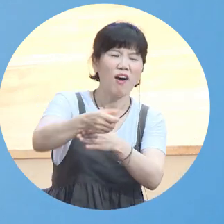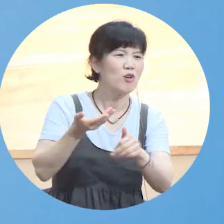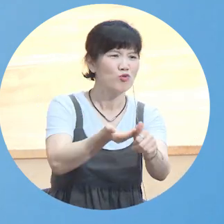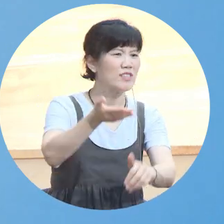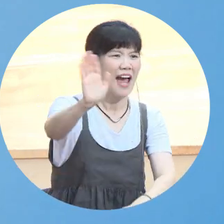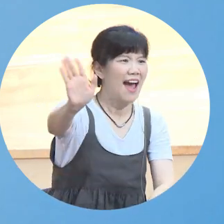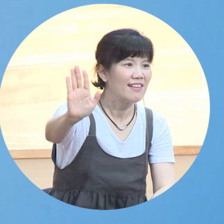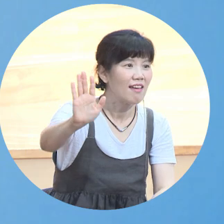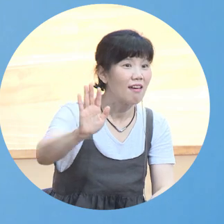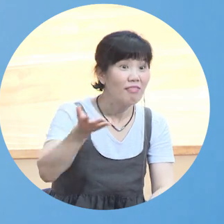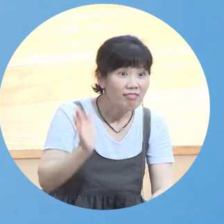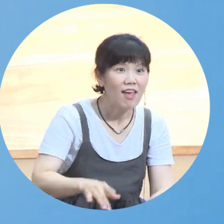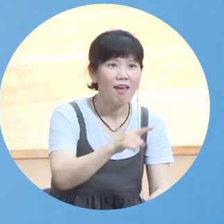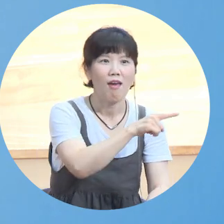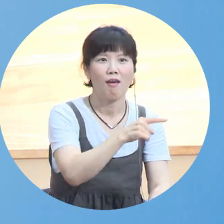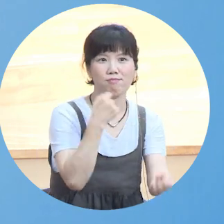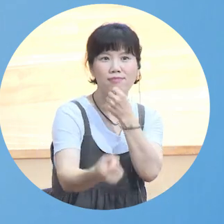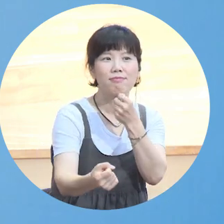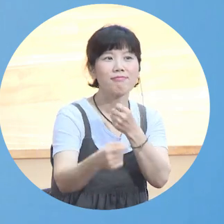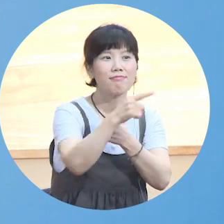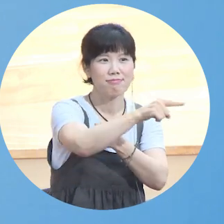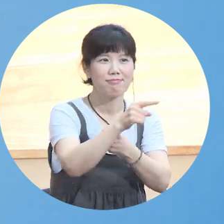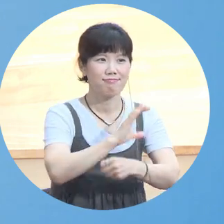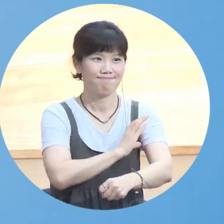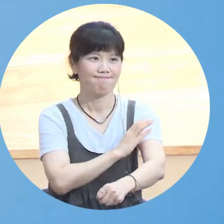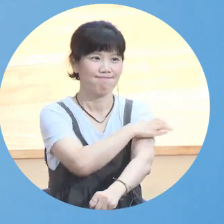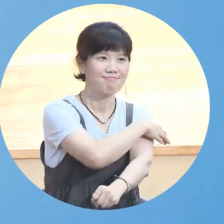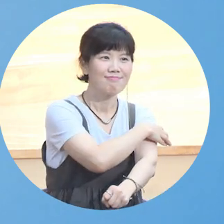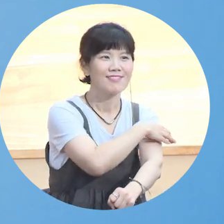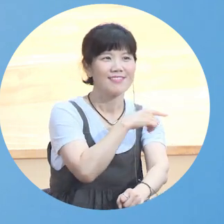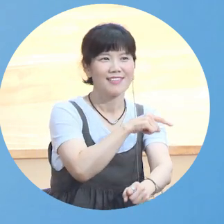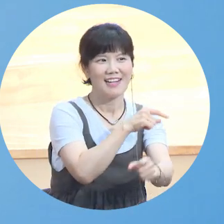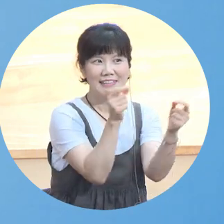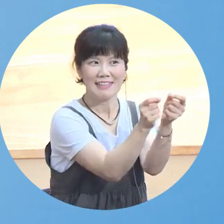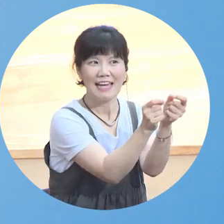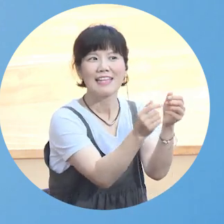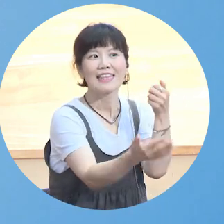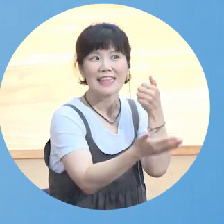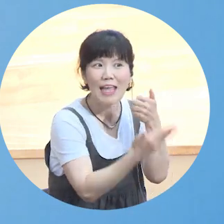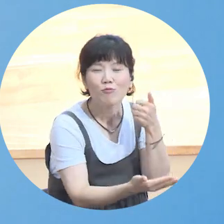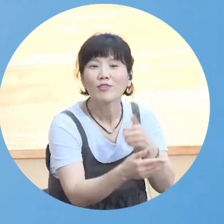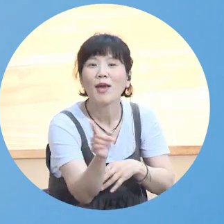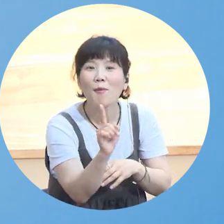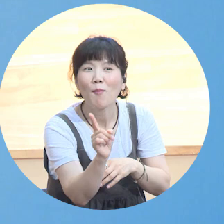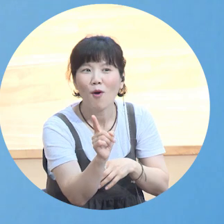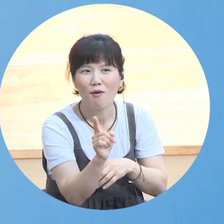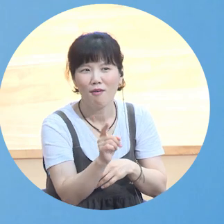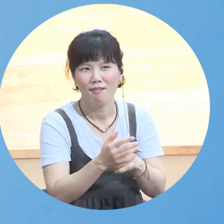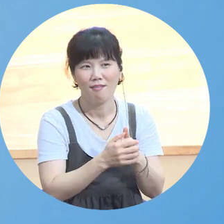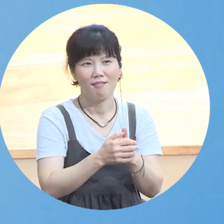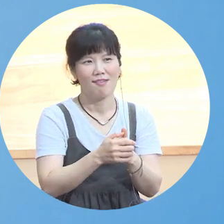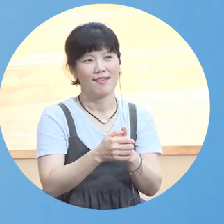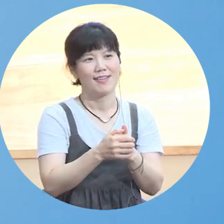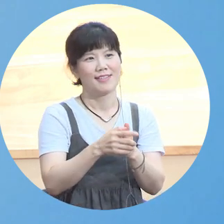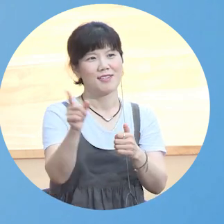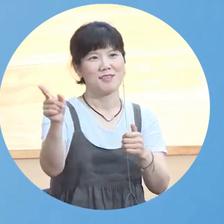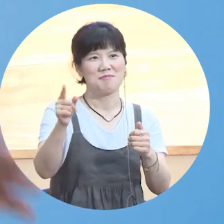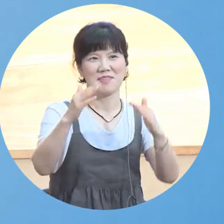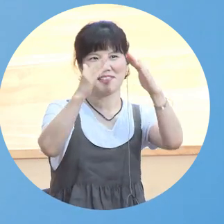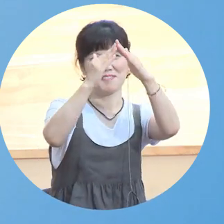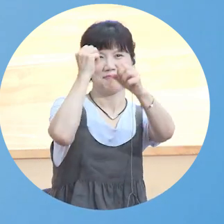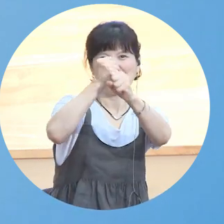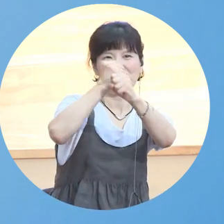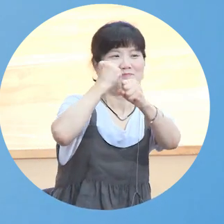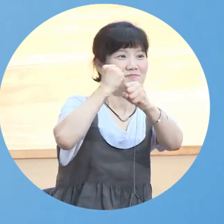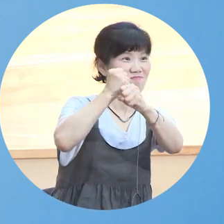자리에 권력자의 취권 에 서서 아무도 접근하지 못하는 그런데 어 별장 짓고 아